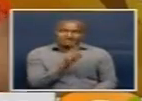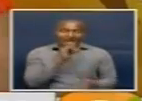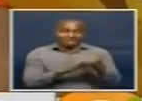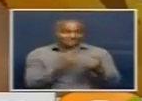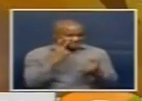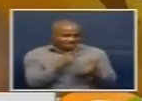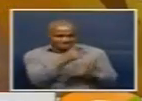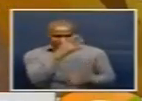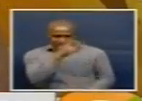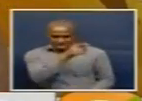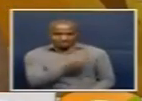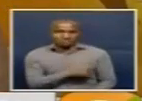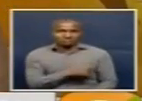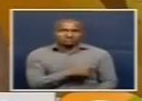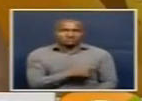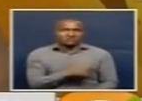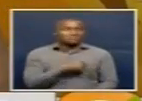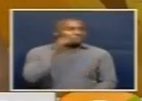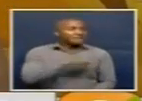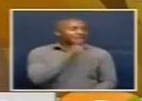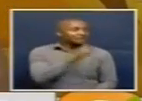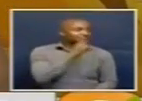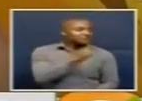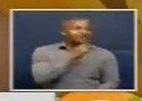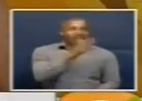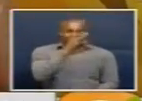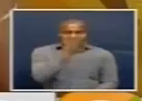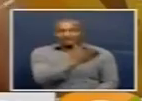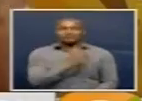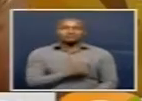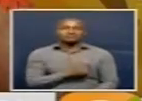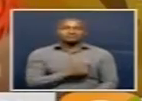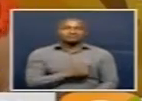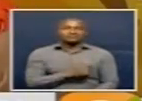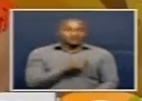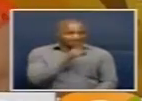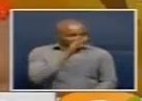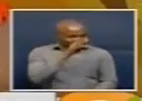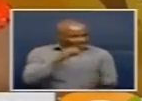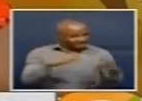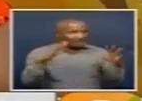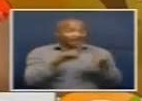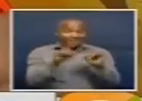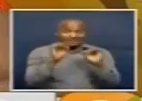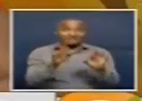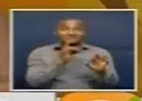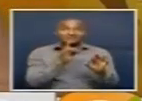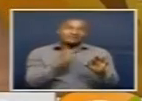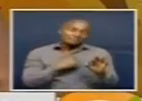uongo. Aliniambia nile nyama kuku ya kuchoma na maini. Uongo. Sasa utajua kwamba haya ni ya uongo. Lakini akikwambia wewe